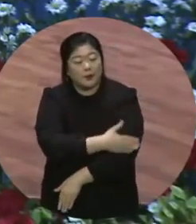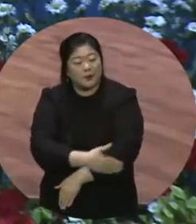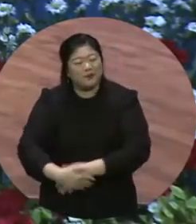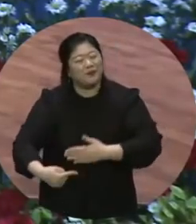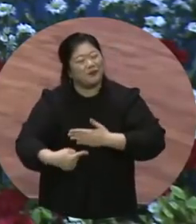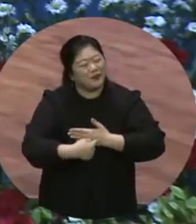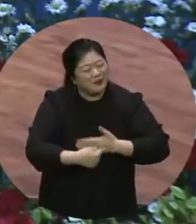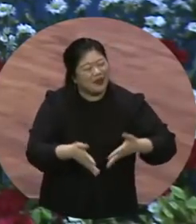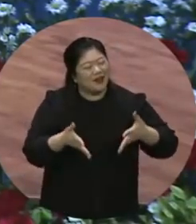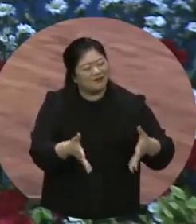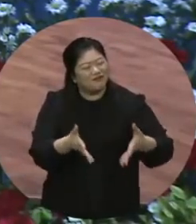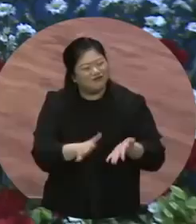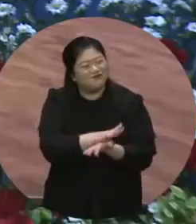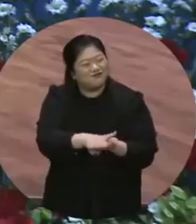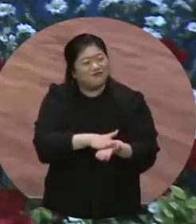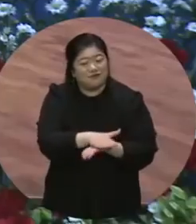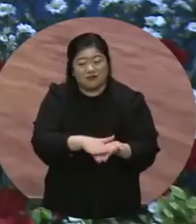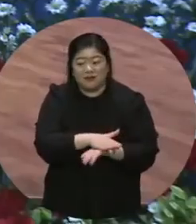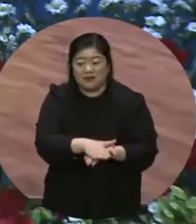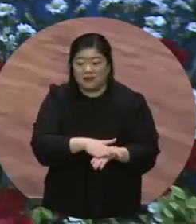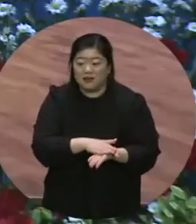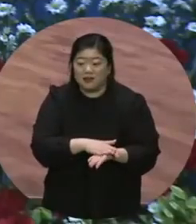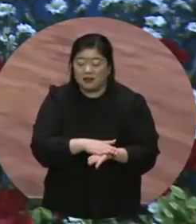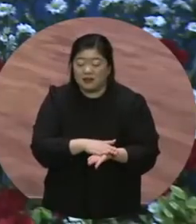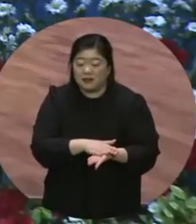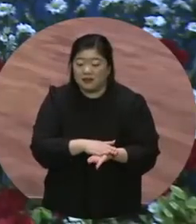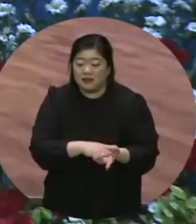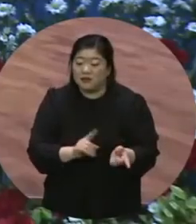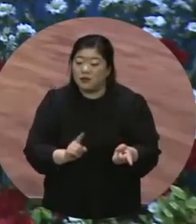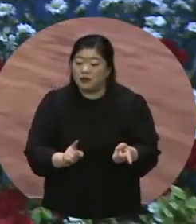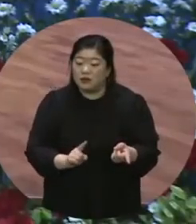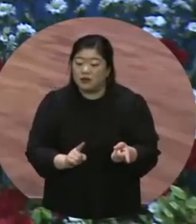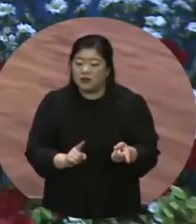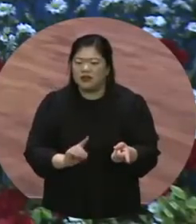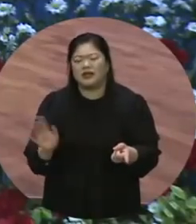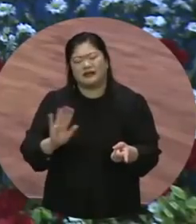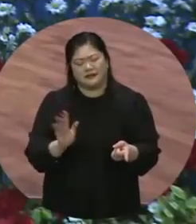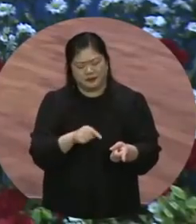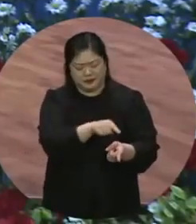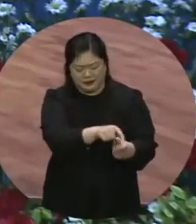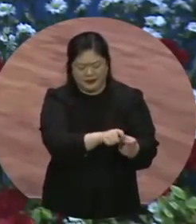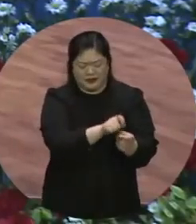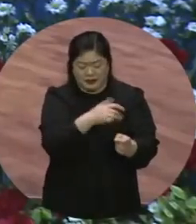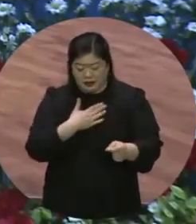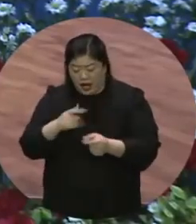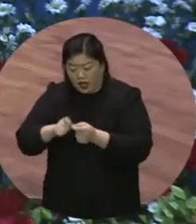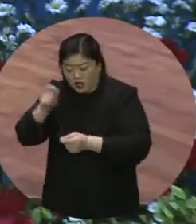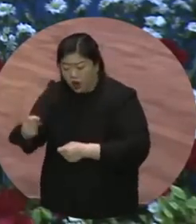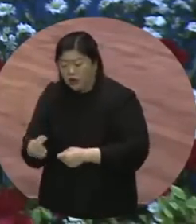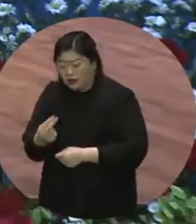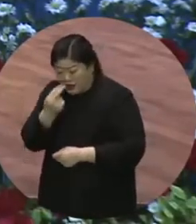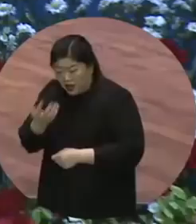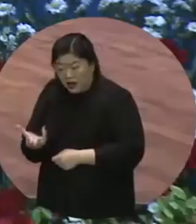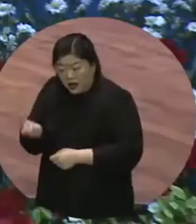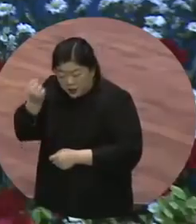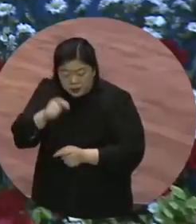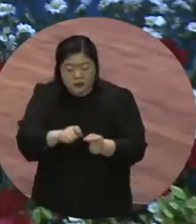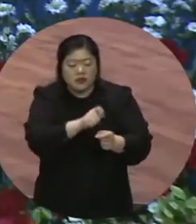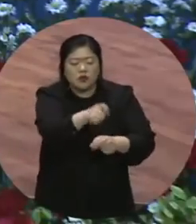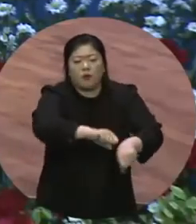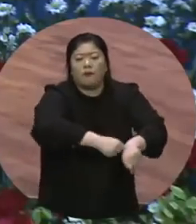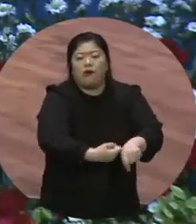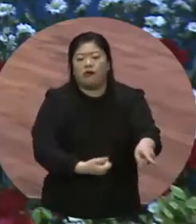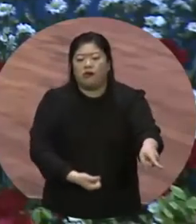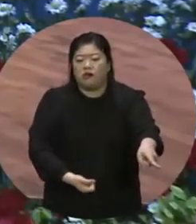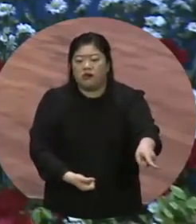영원히 영원히 고통 나갈 텐데 영불의 길에서 영생의 길로 옮겨줘야지. 아멘. 이 영불의 길에서 영생